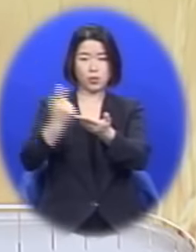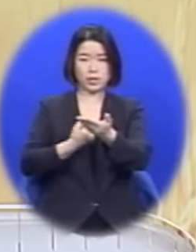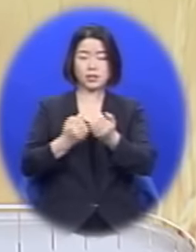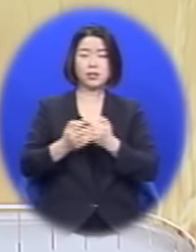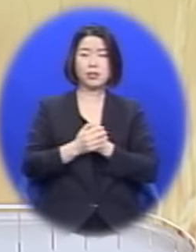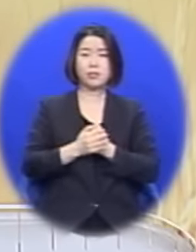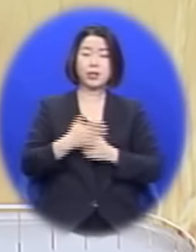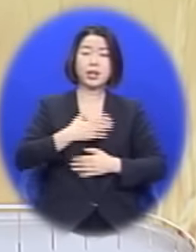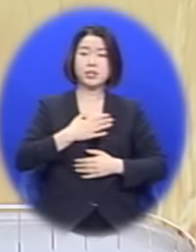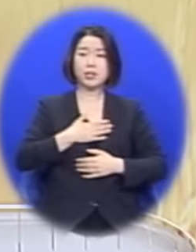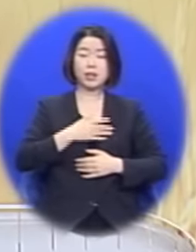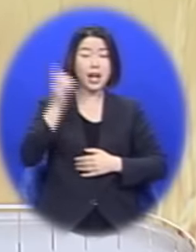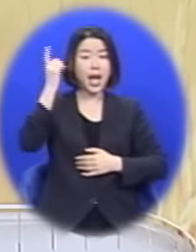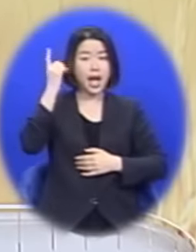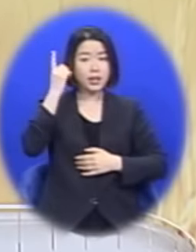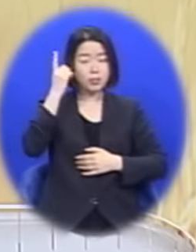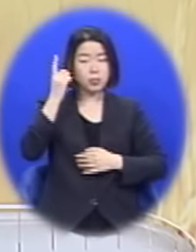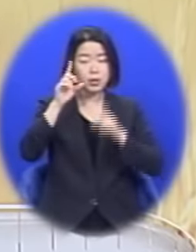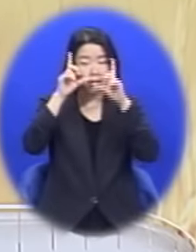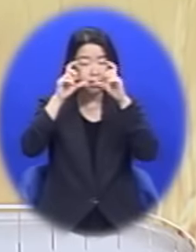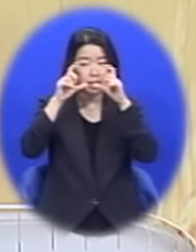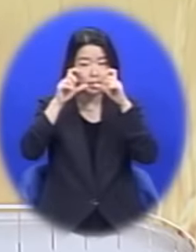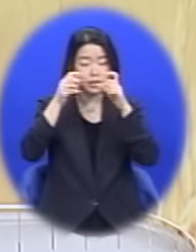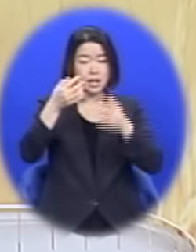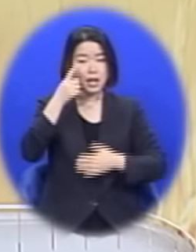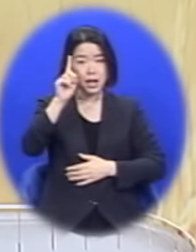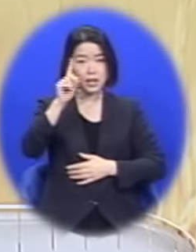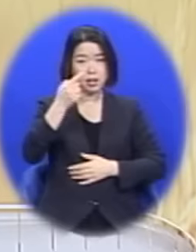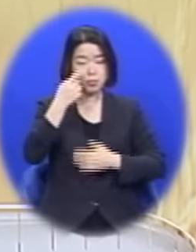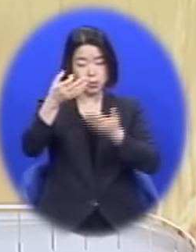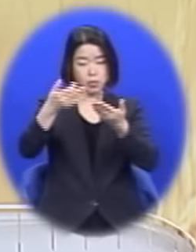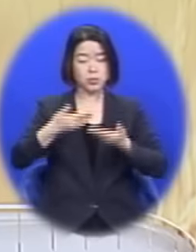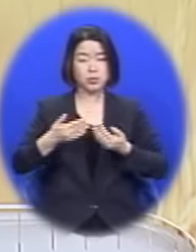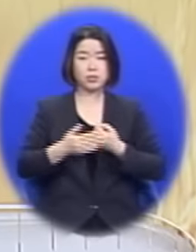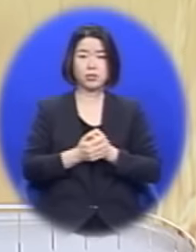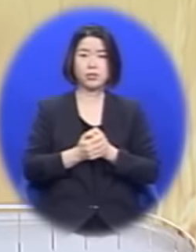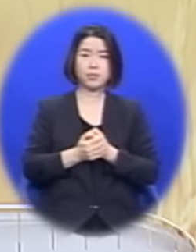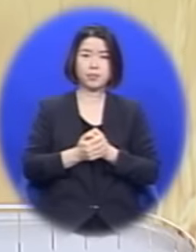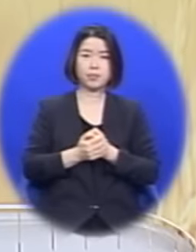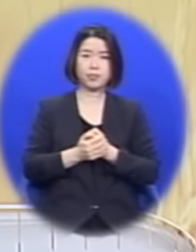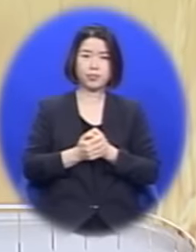그리고는 저에게 휴대폰에 저장한 사진 하나를 보여줬어요.